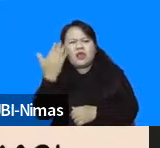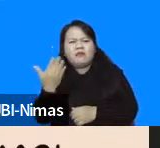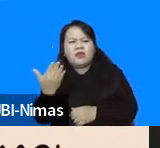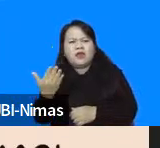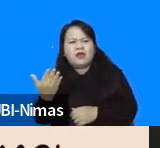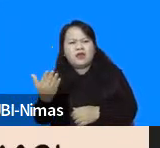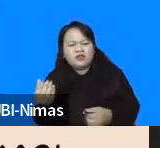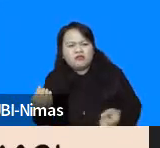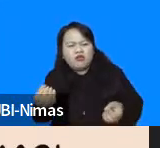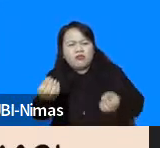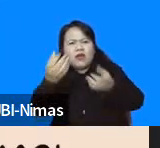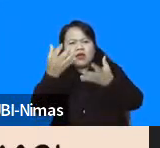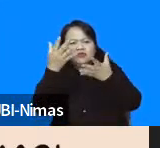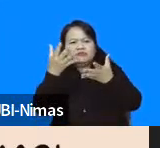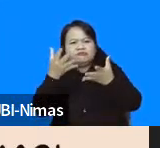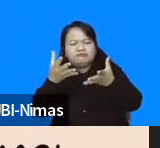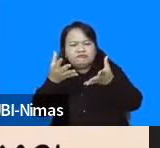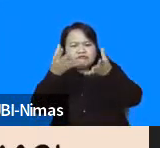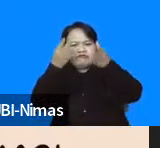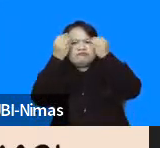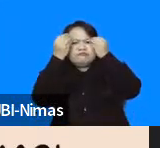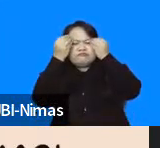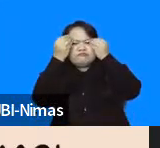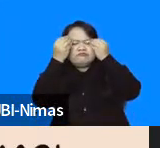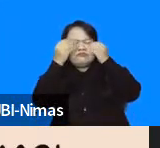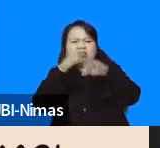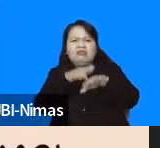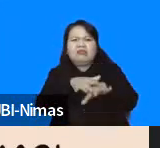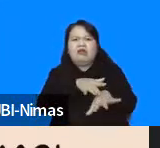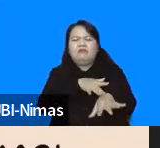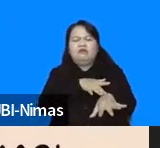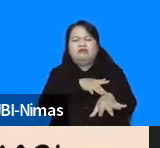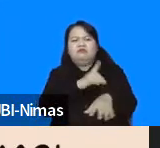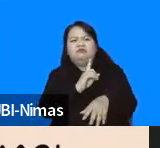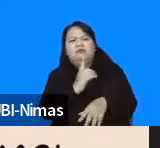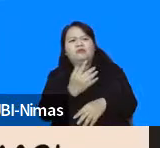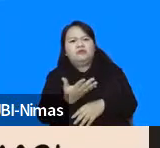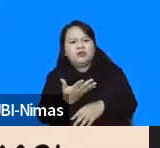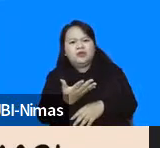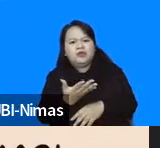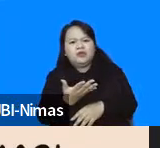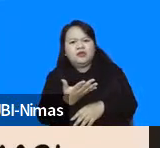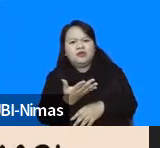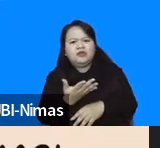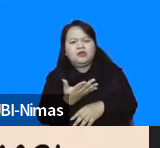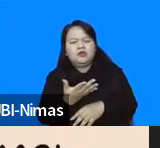Mengapa informasi yang kudapat datang terlambat?